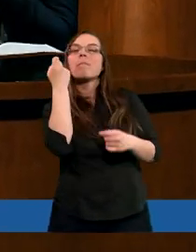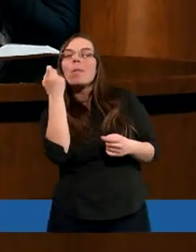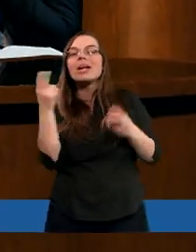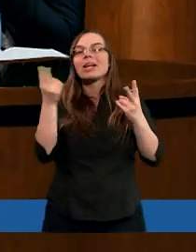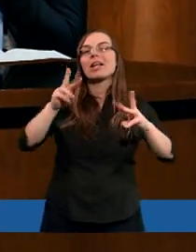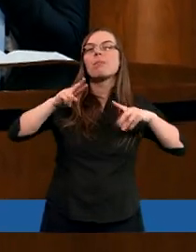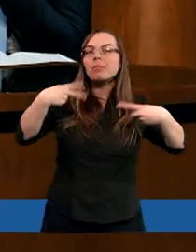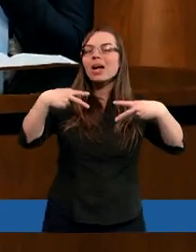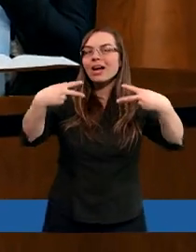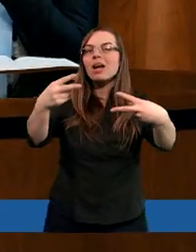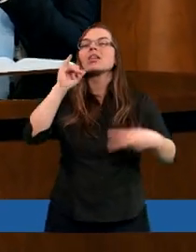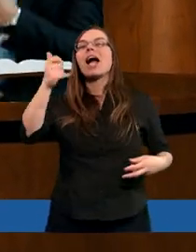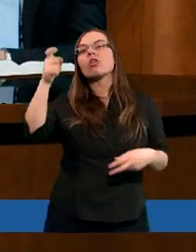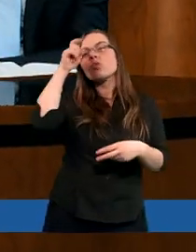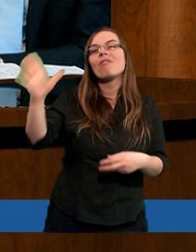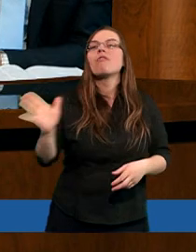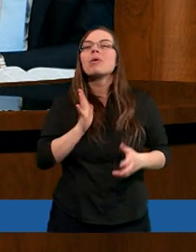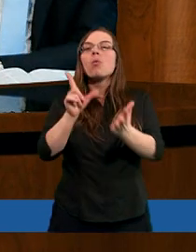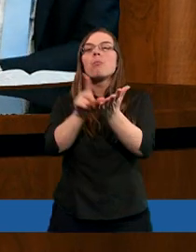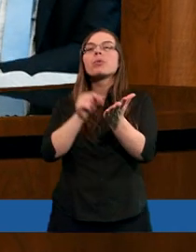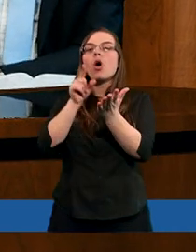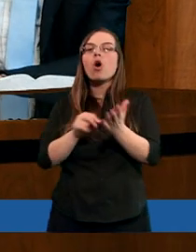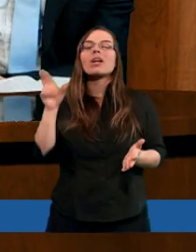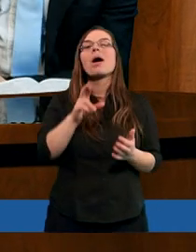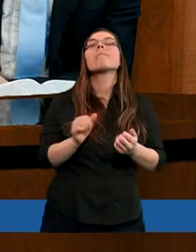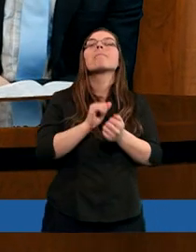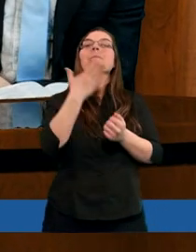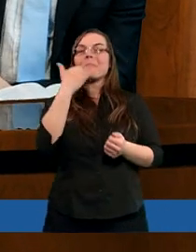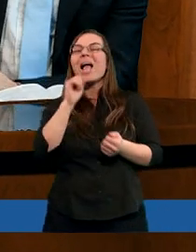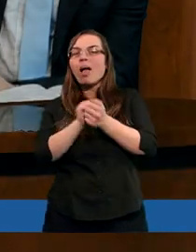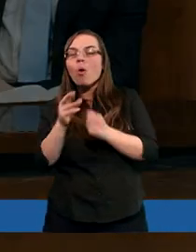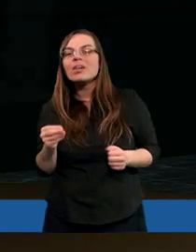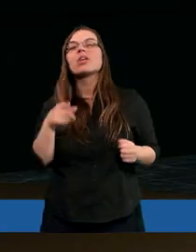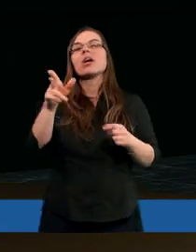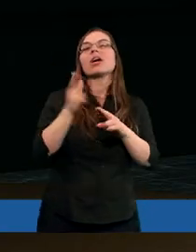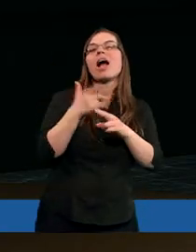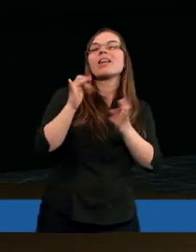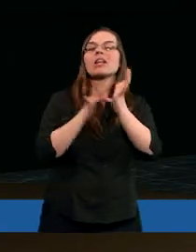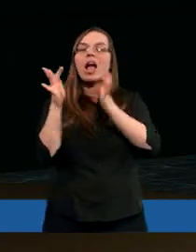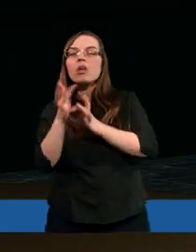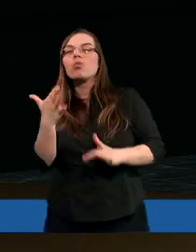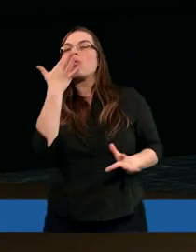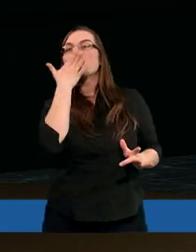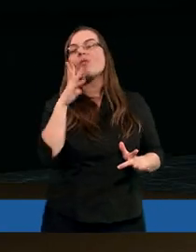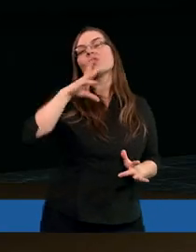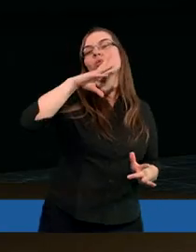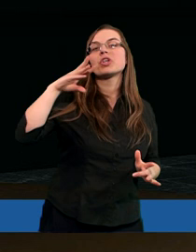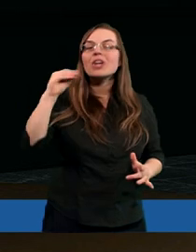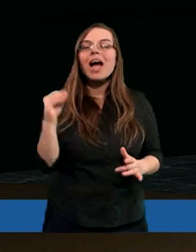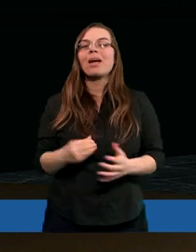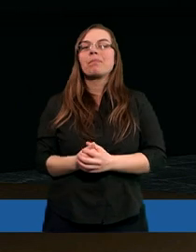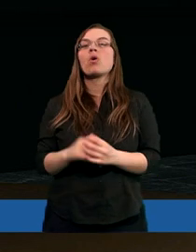pokazuje, jakim człowiekiem był Piotr. Mianowicie, kiedy Jezus zaczął mówić o tym, że